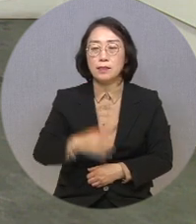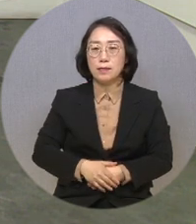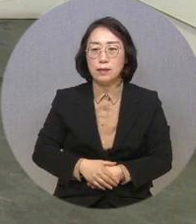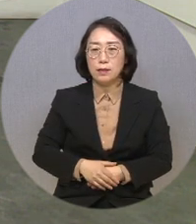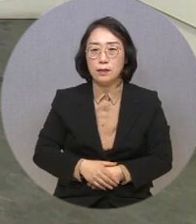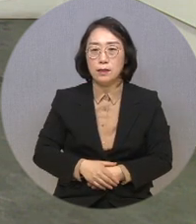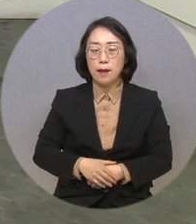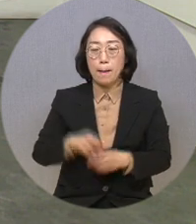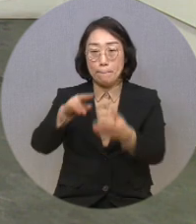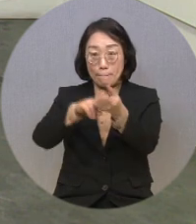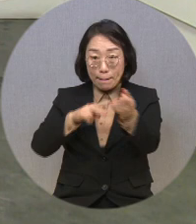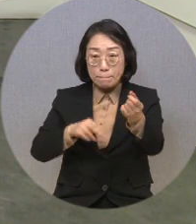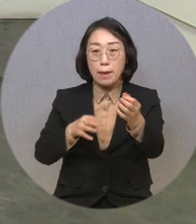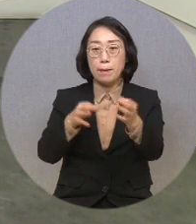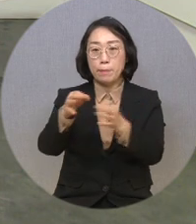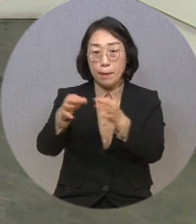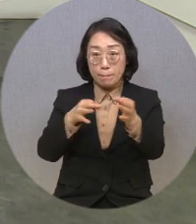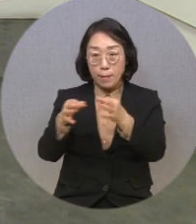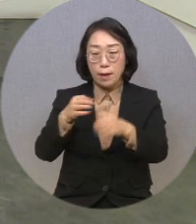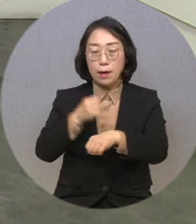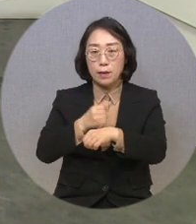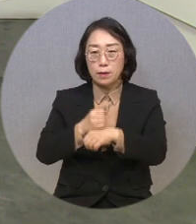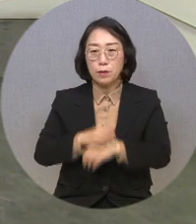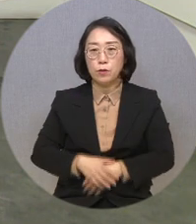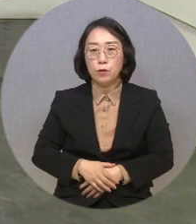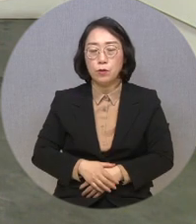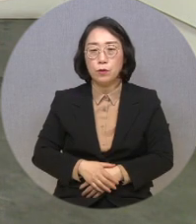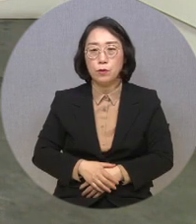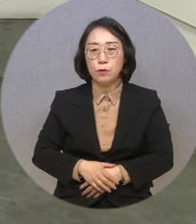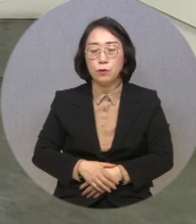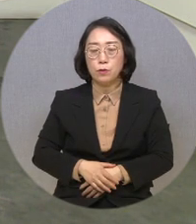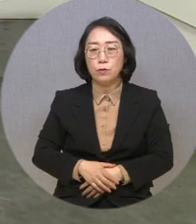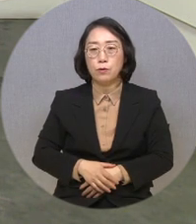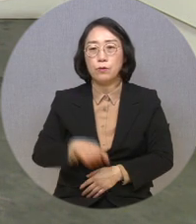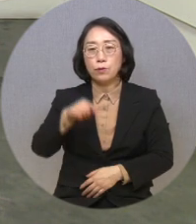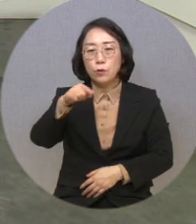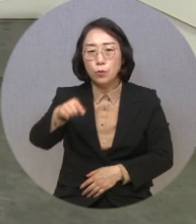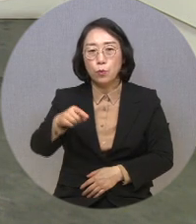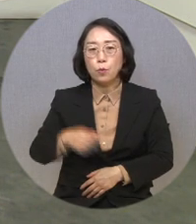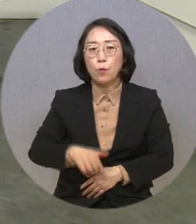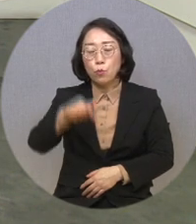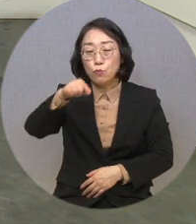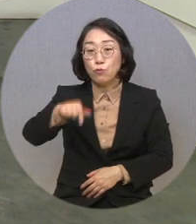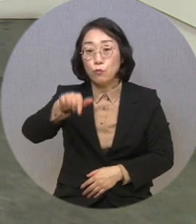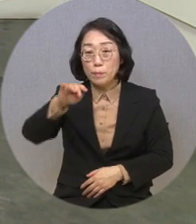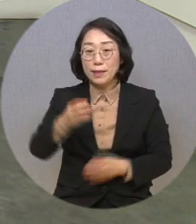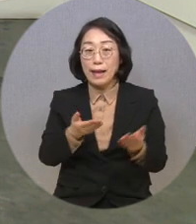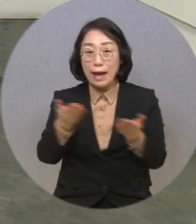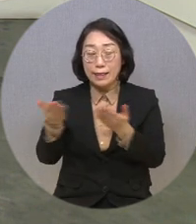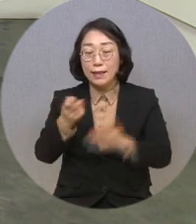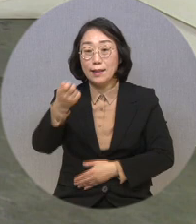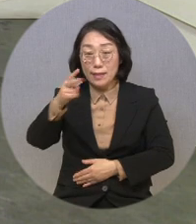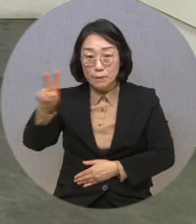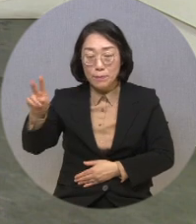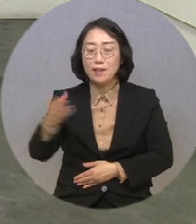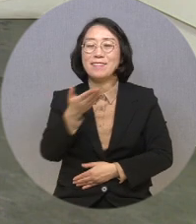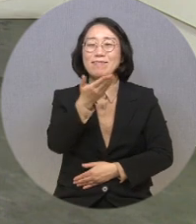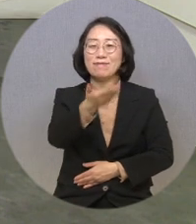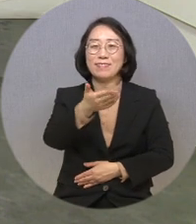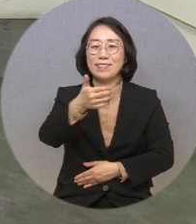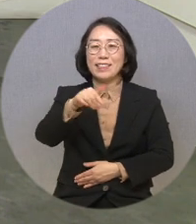판매 운동에 또 발벗고 네. 나선 또 유통 채널인 국민 안내양 TV하고 또 네. 김정현 씨도 또